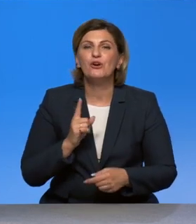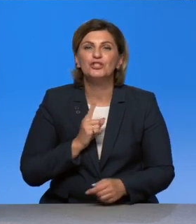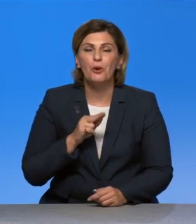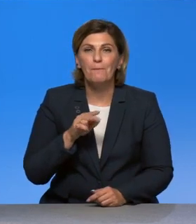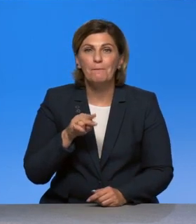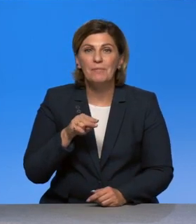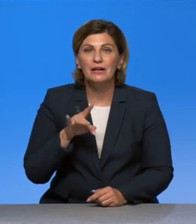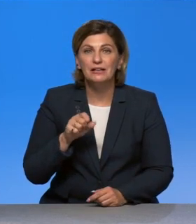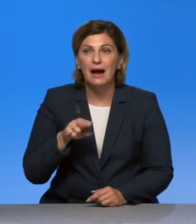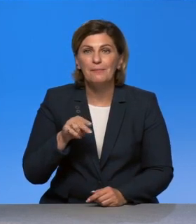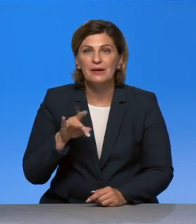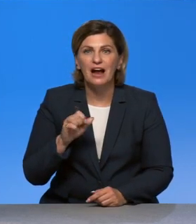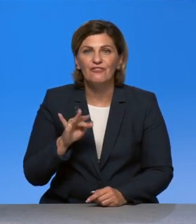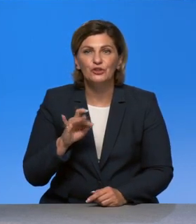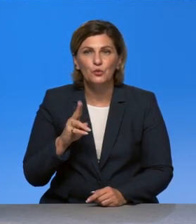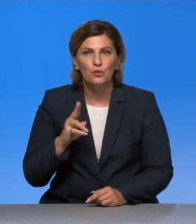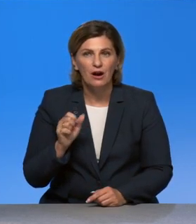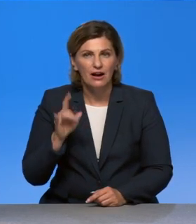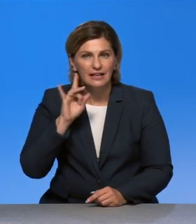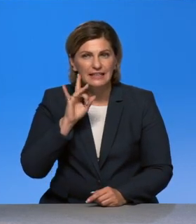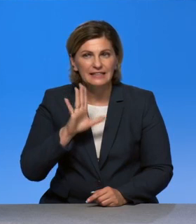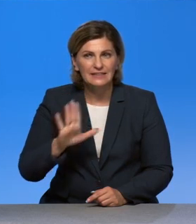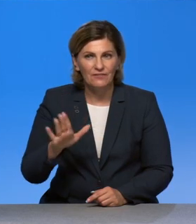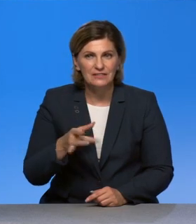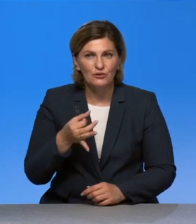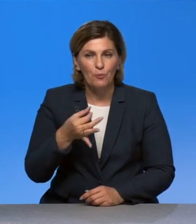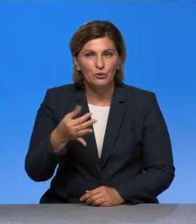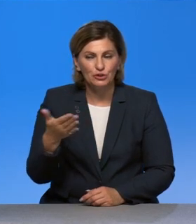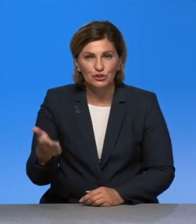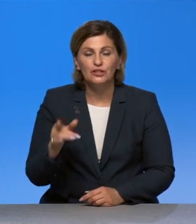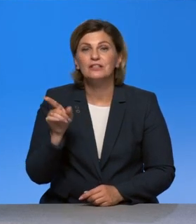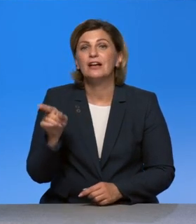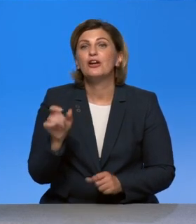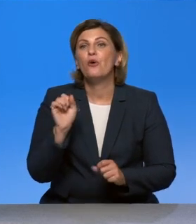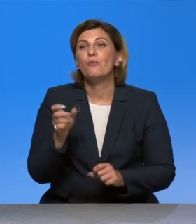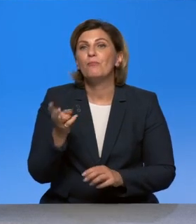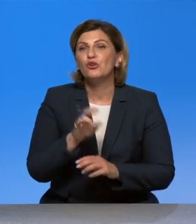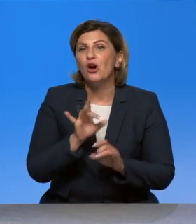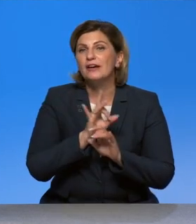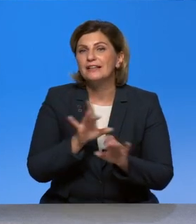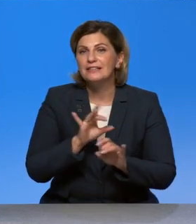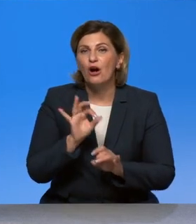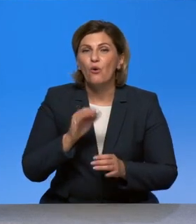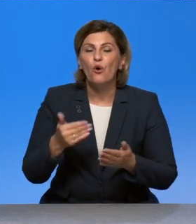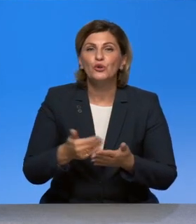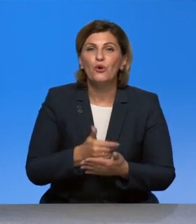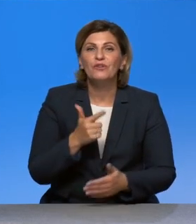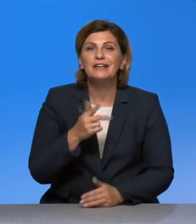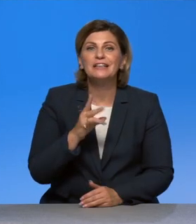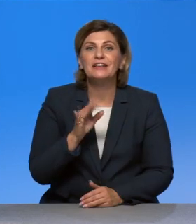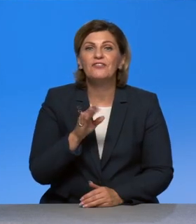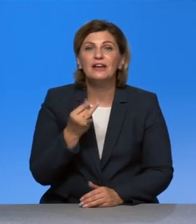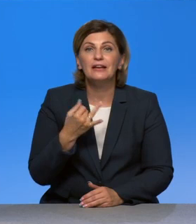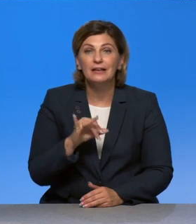полного тезку знаменитого этнографа и его рассказ «Современный Папуа Новой Гвинеи. Что изменилось там?»